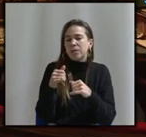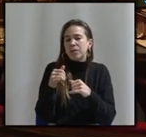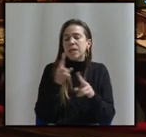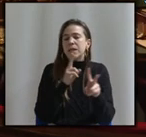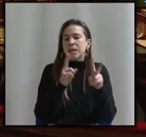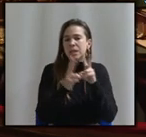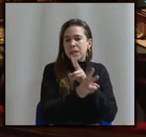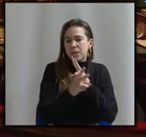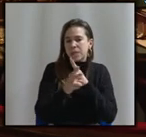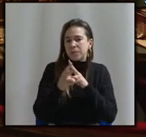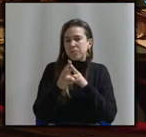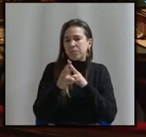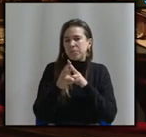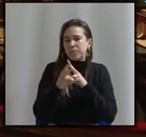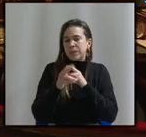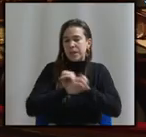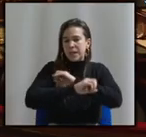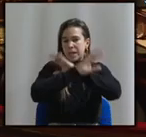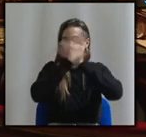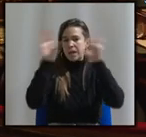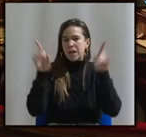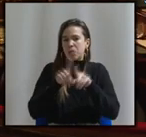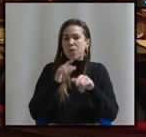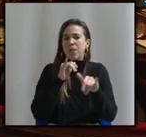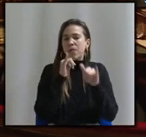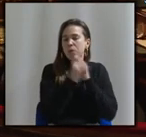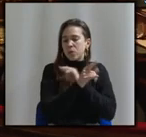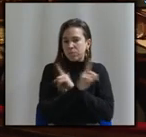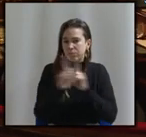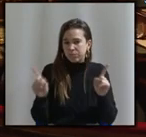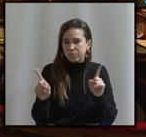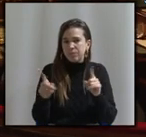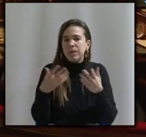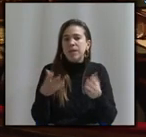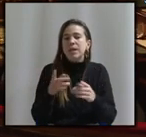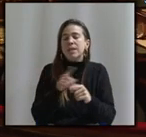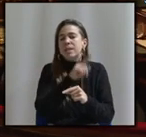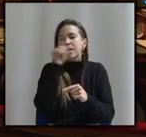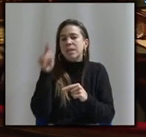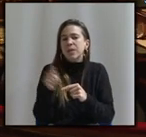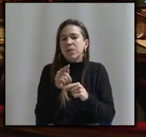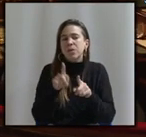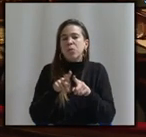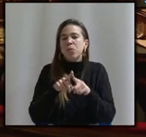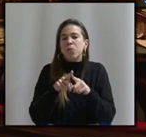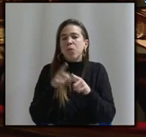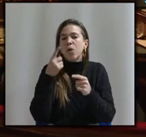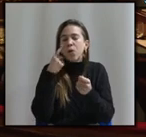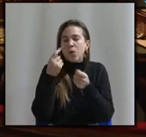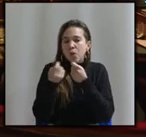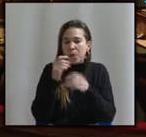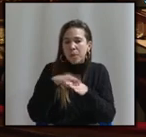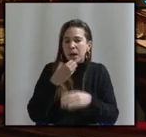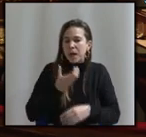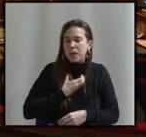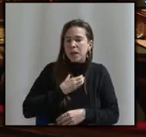ple, que crec que deixava clar que no renunciaríem. En tot cas, la següent és: quines noves mesures s'ha portat des de l'Ajuntament de Vic al nou